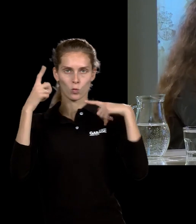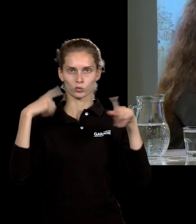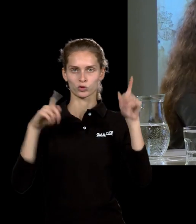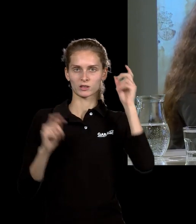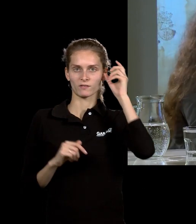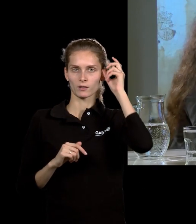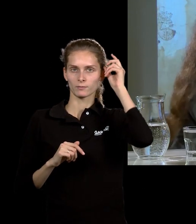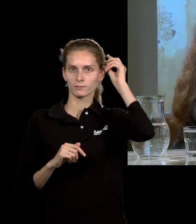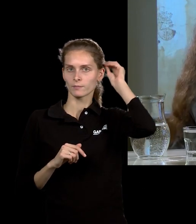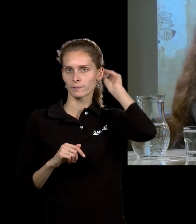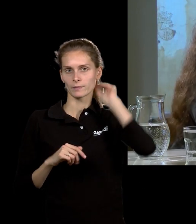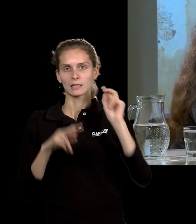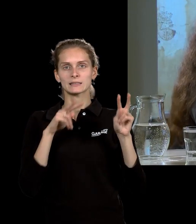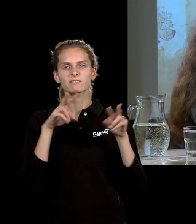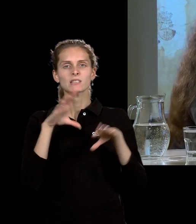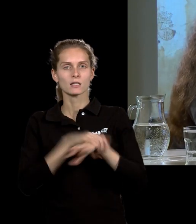бы меняется